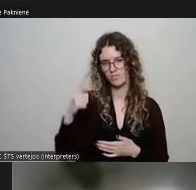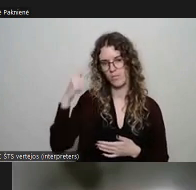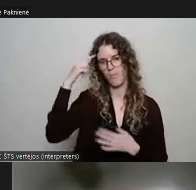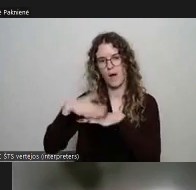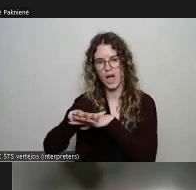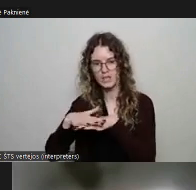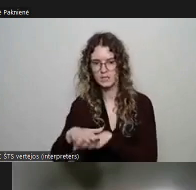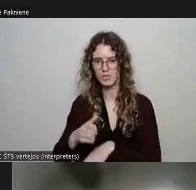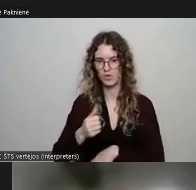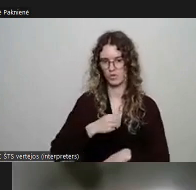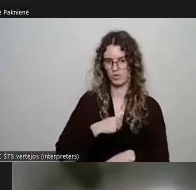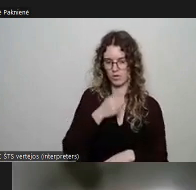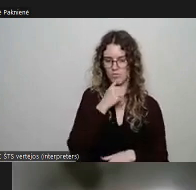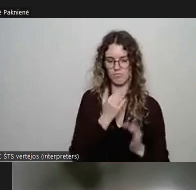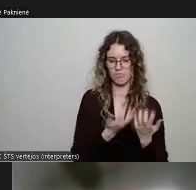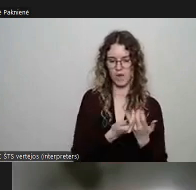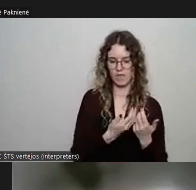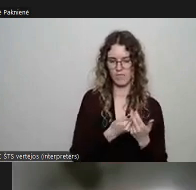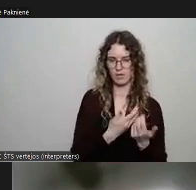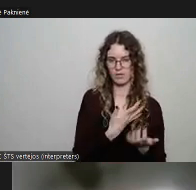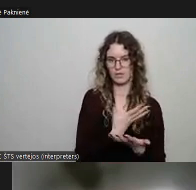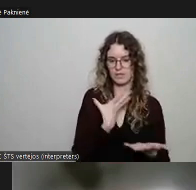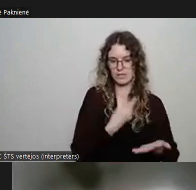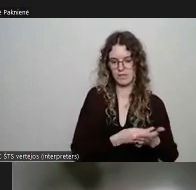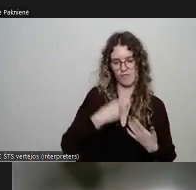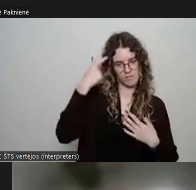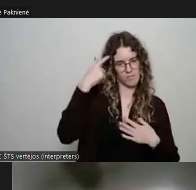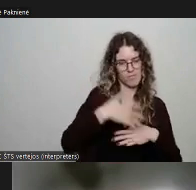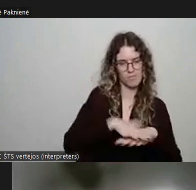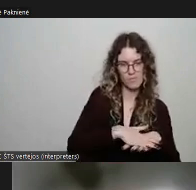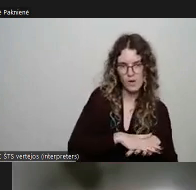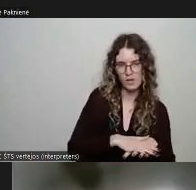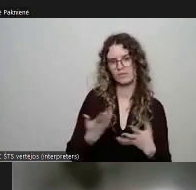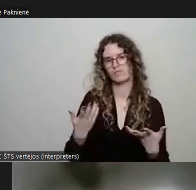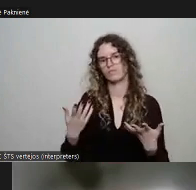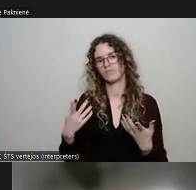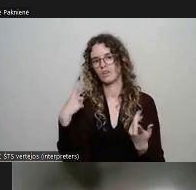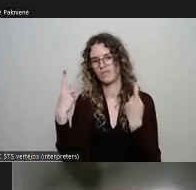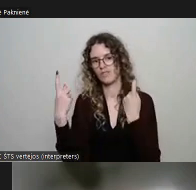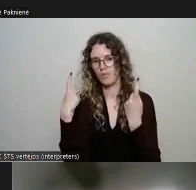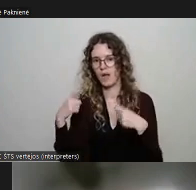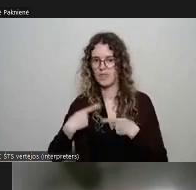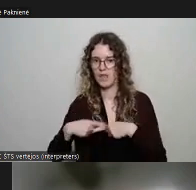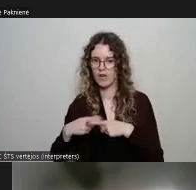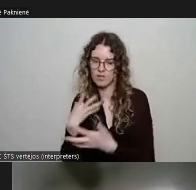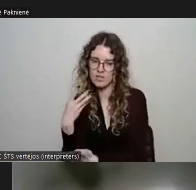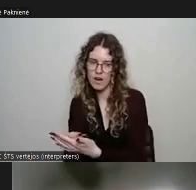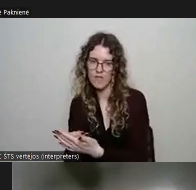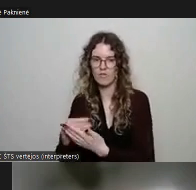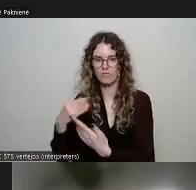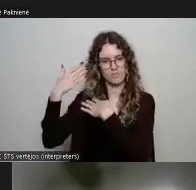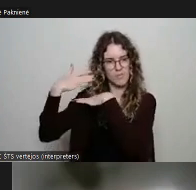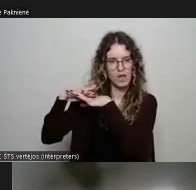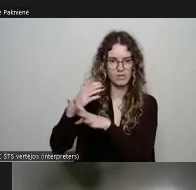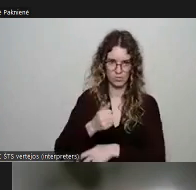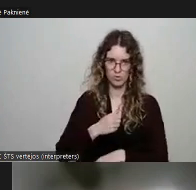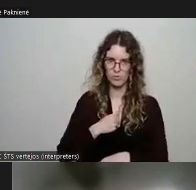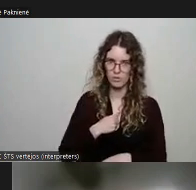matematikai turi matematinį sampratavimą, informatikai informatinį tą mąstymą. Ir tokiu būdu, reiškia,